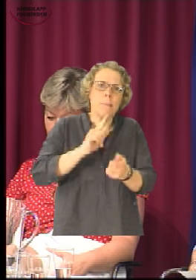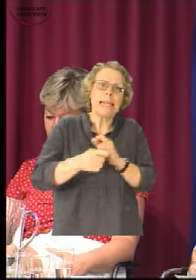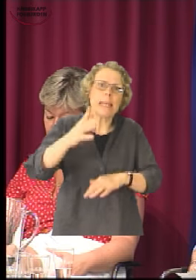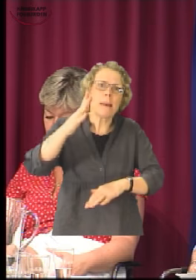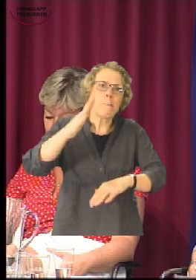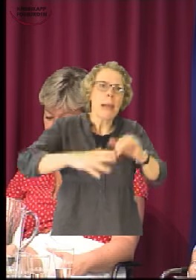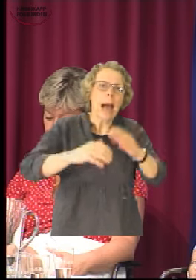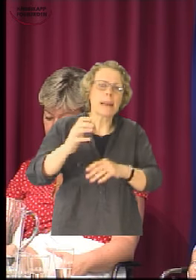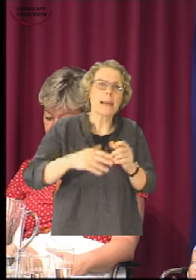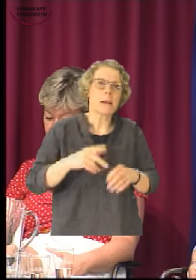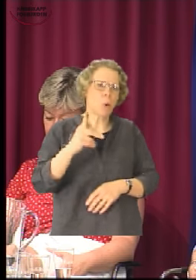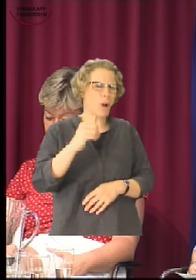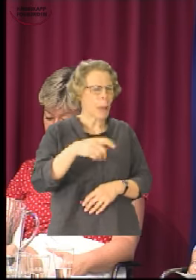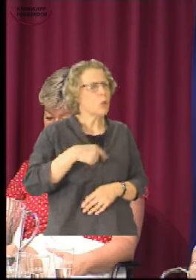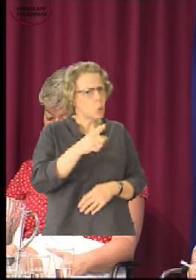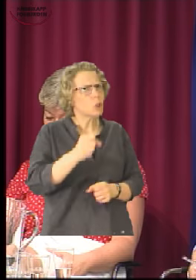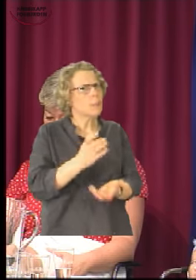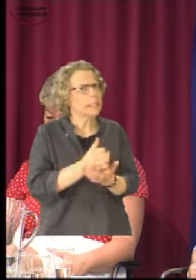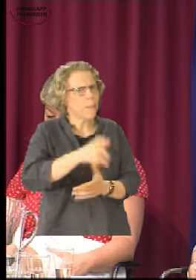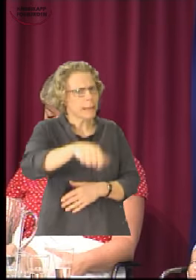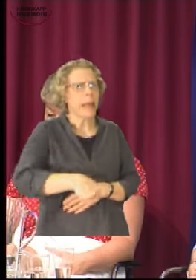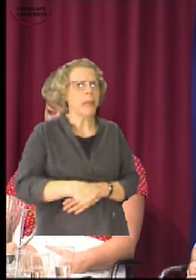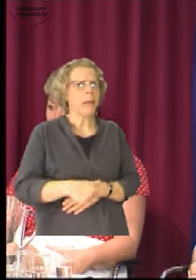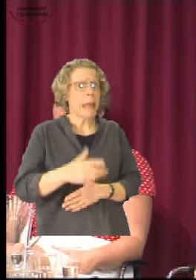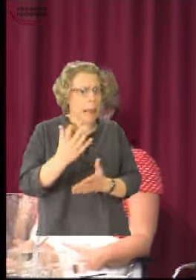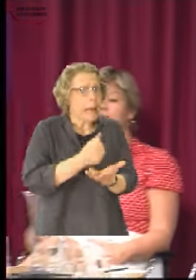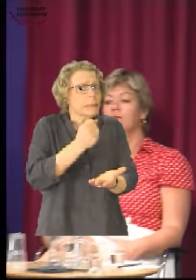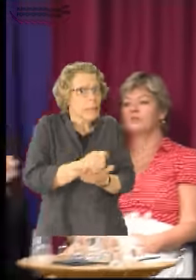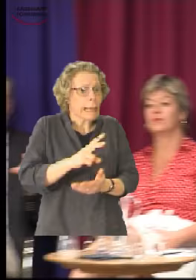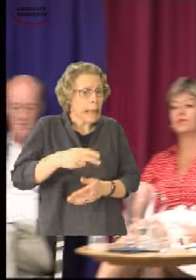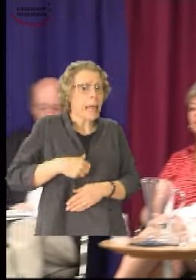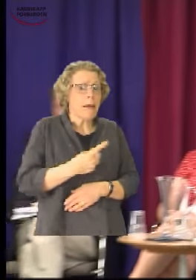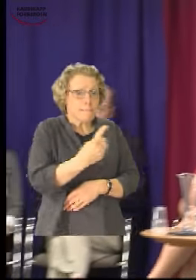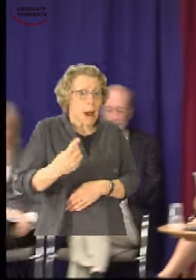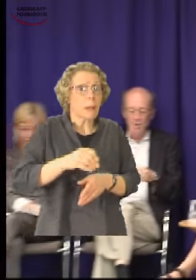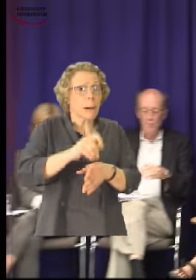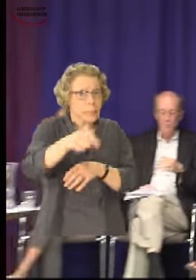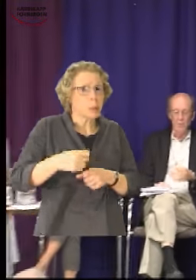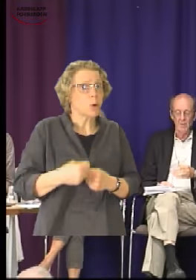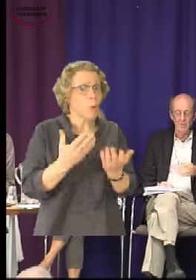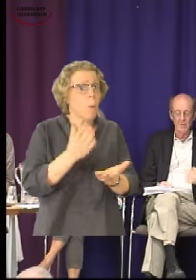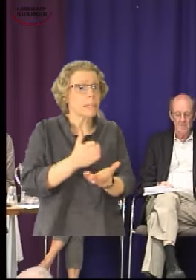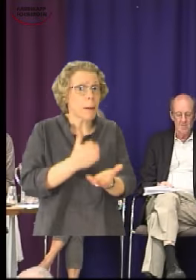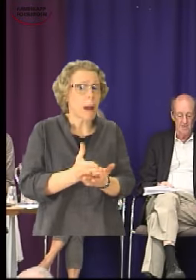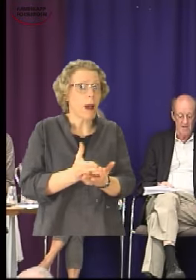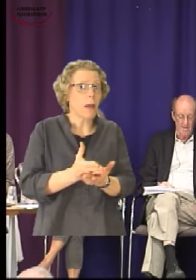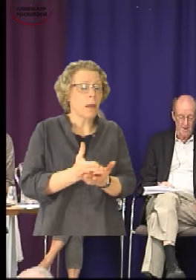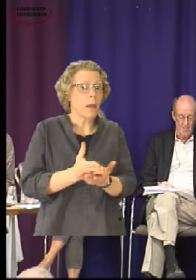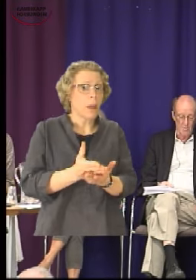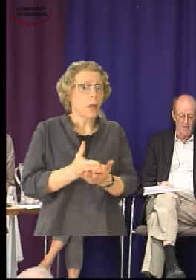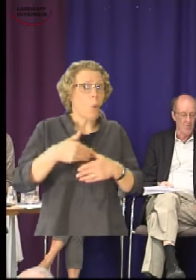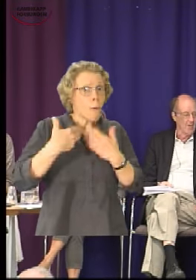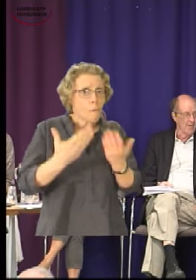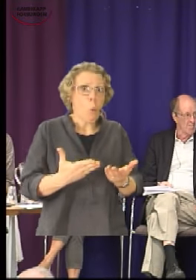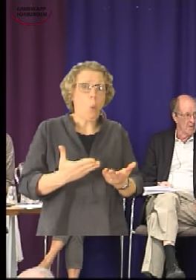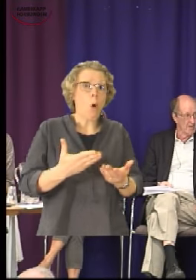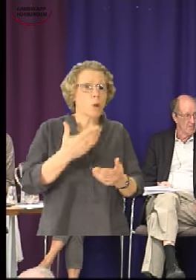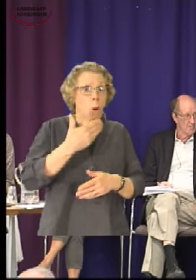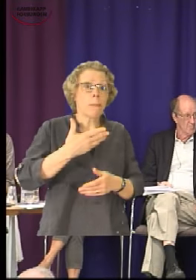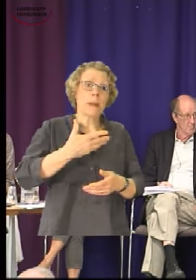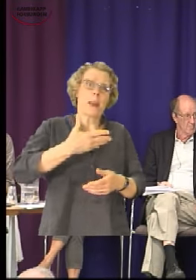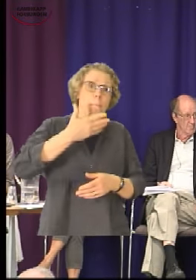utsättas för. Nu får du bestämma. Vem bestämmer? Är landstingen eller den enskilda patienten som bestämmer att få de effektivaste även om de är dyra